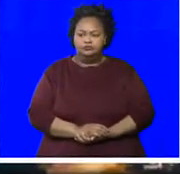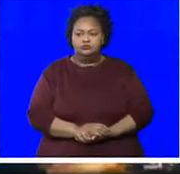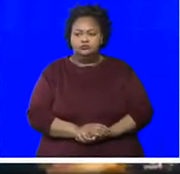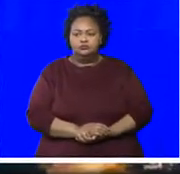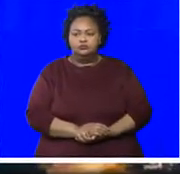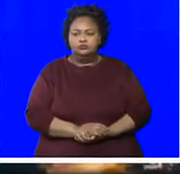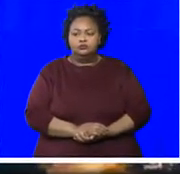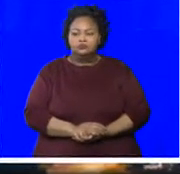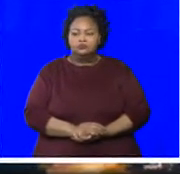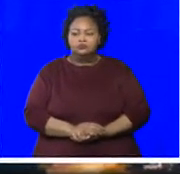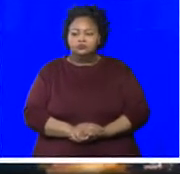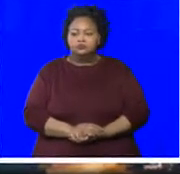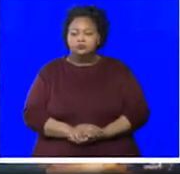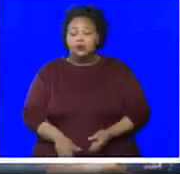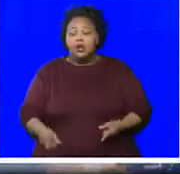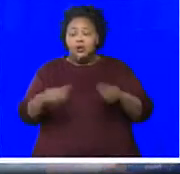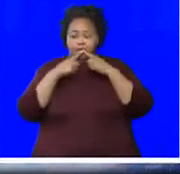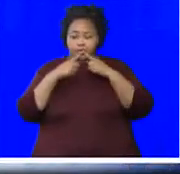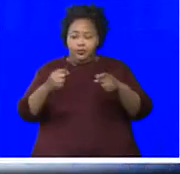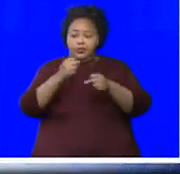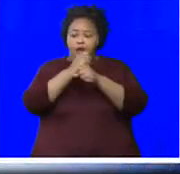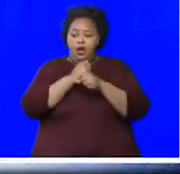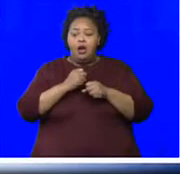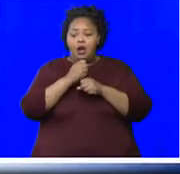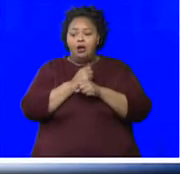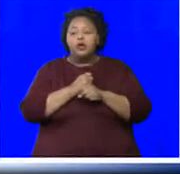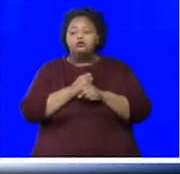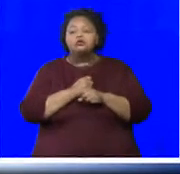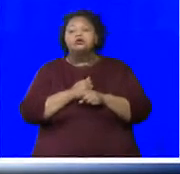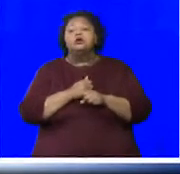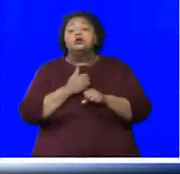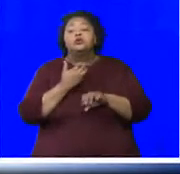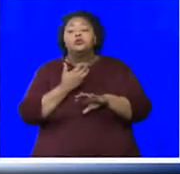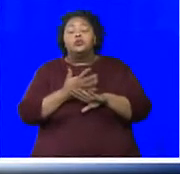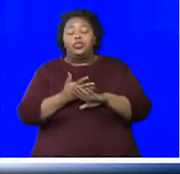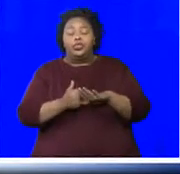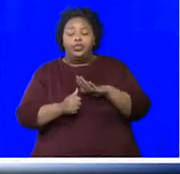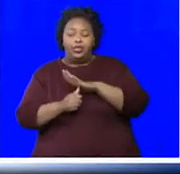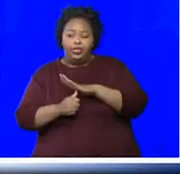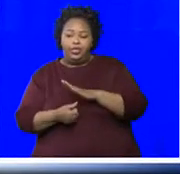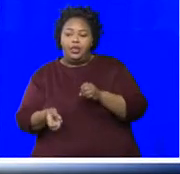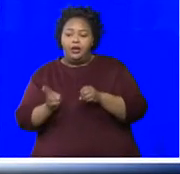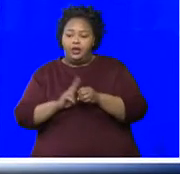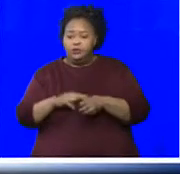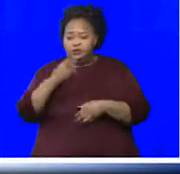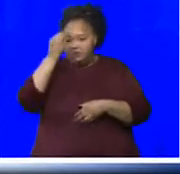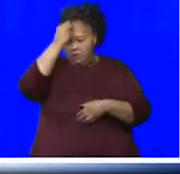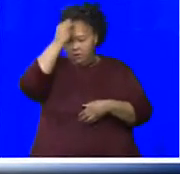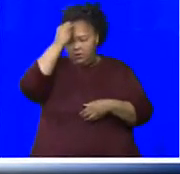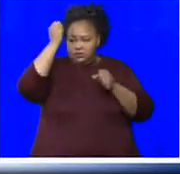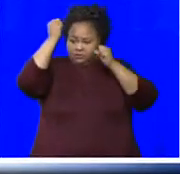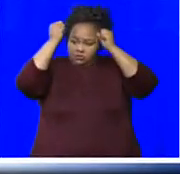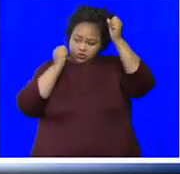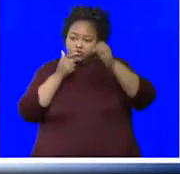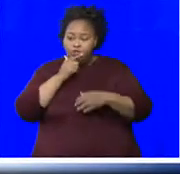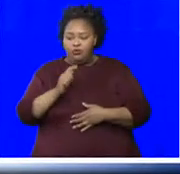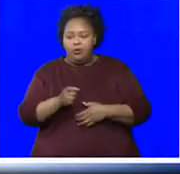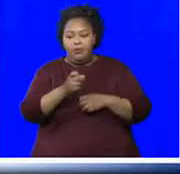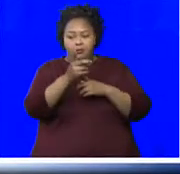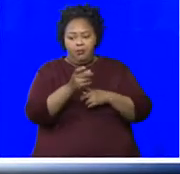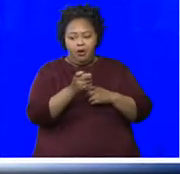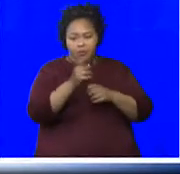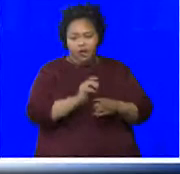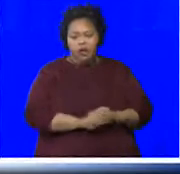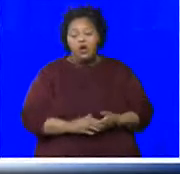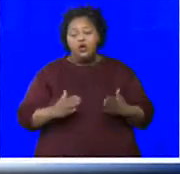umlayeto mayelana netento tebudlova nekuhlaselwa kwamalunga embutho etekpepha eSwatini Libandla lelibukela kuvikeleka nekuhlonipheka